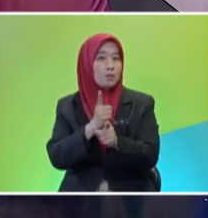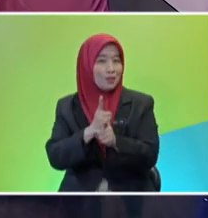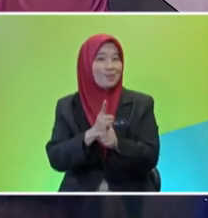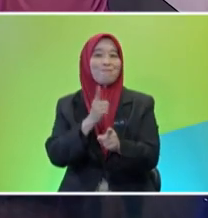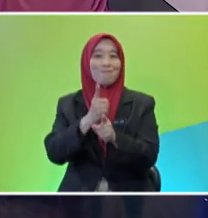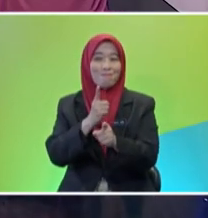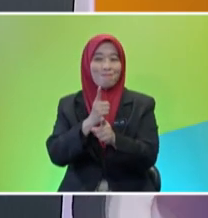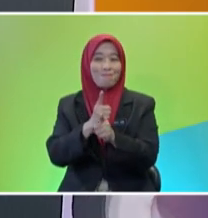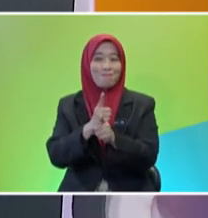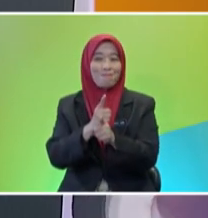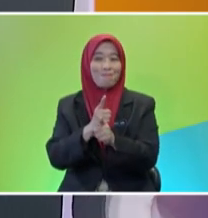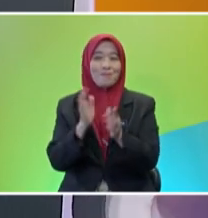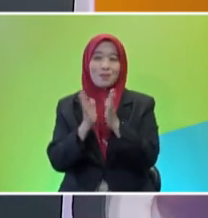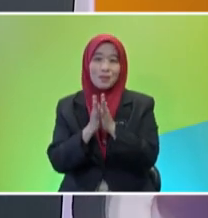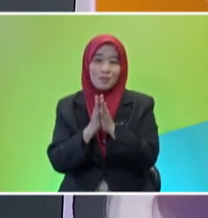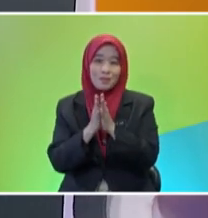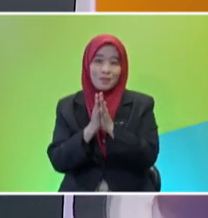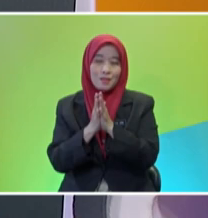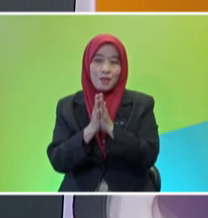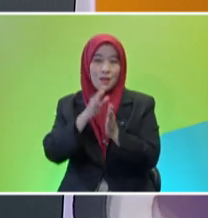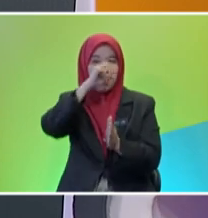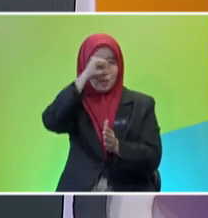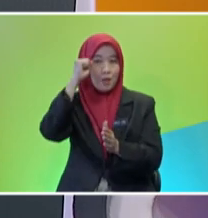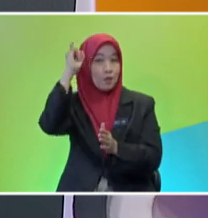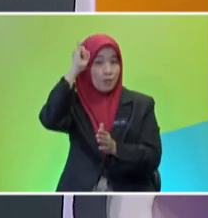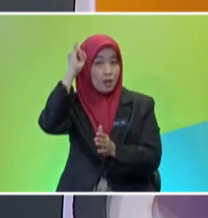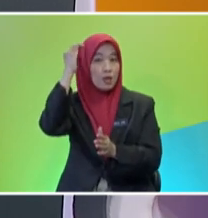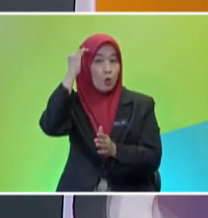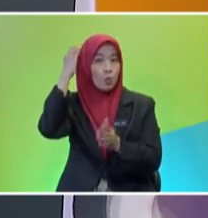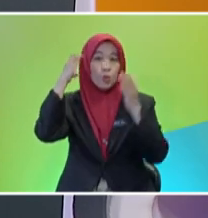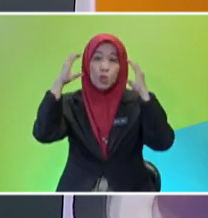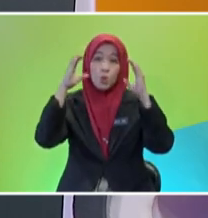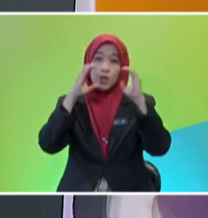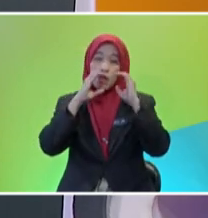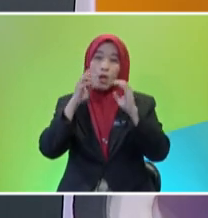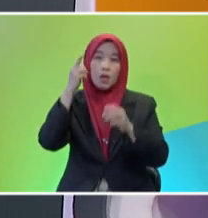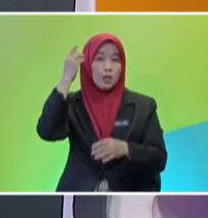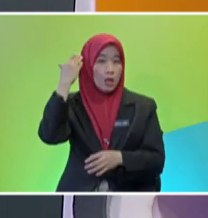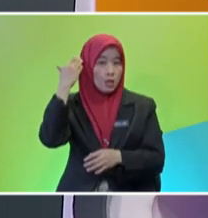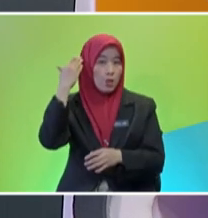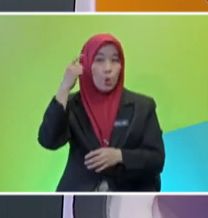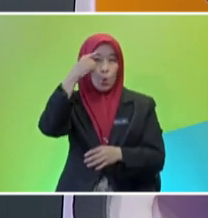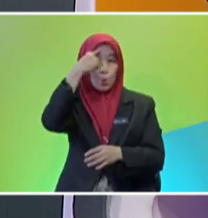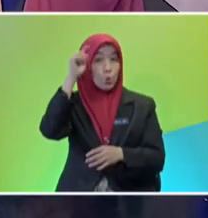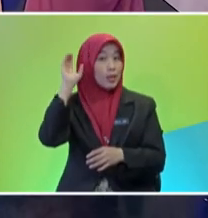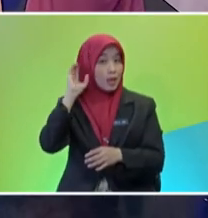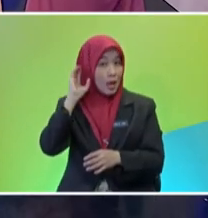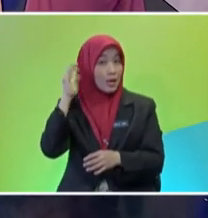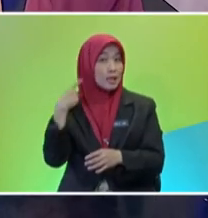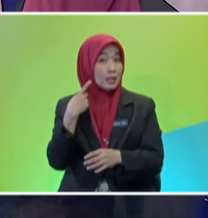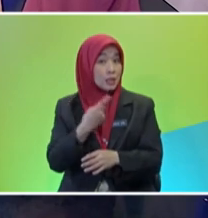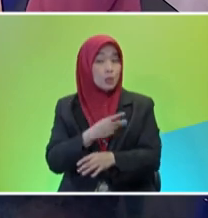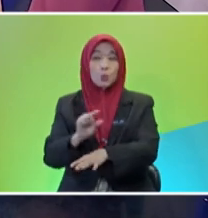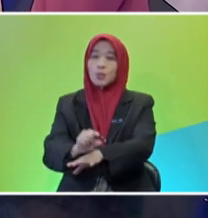Betul Irfan. Betul. Tepuk tangan untuk Irfan. Sebab Irfan tahu cikgu cakap tadi. Untuk mendengar kita menggunakan telinga.